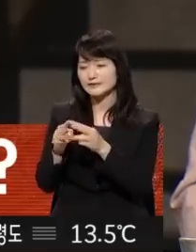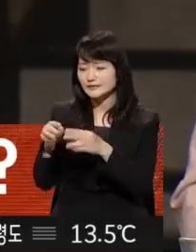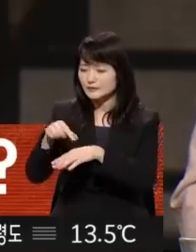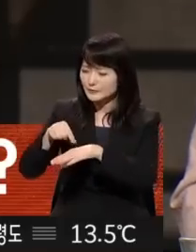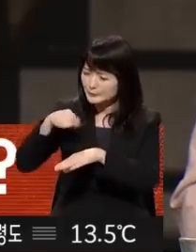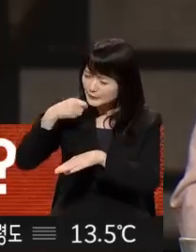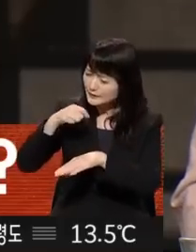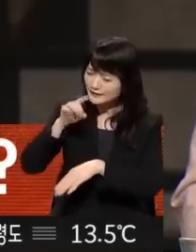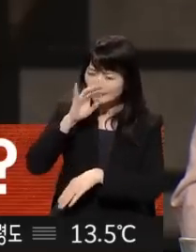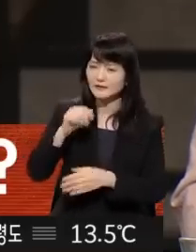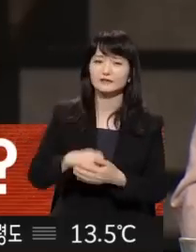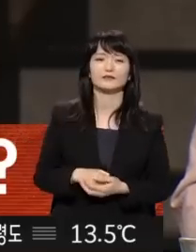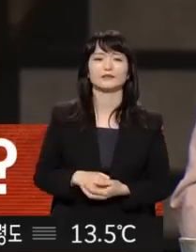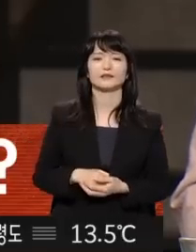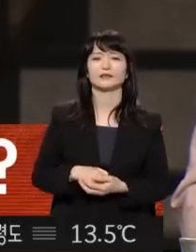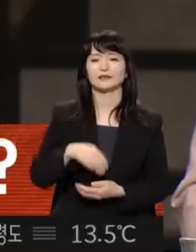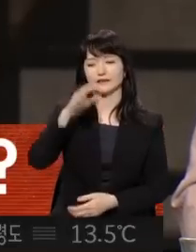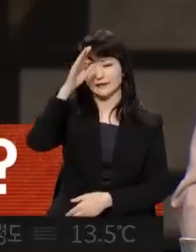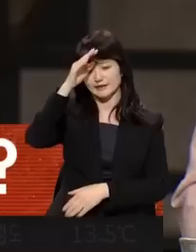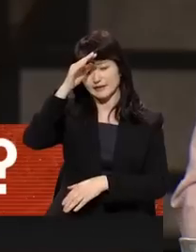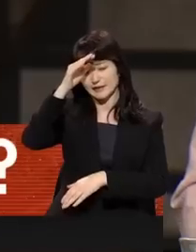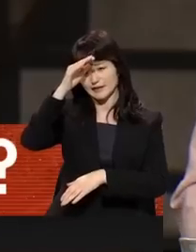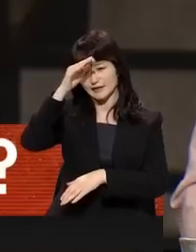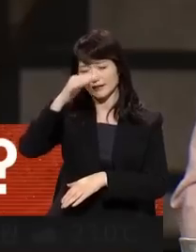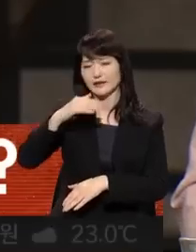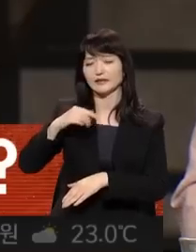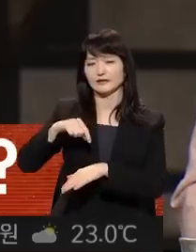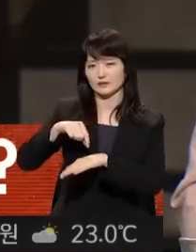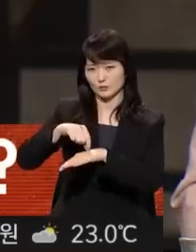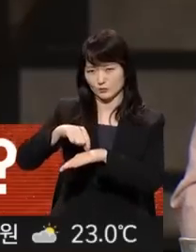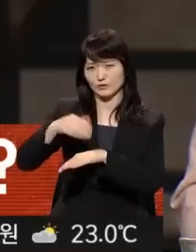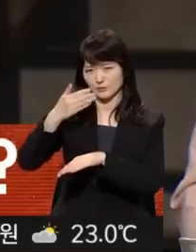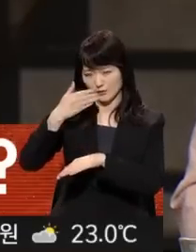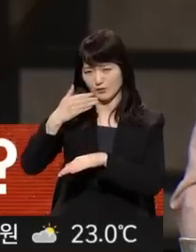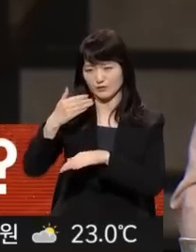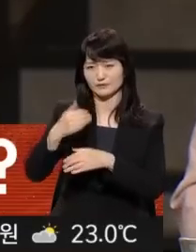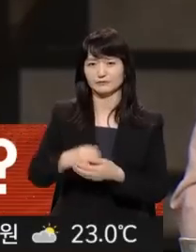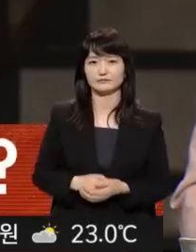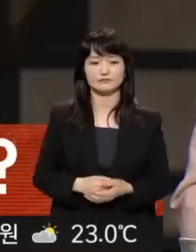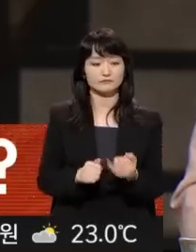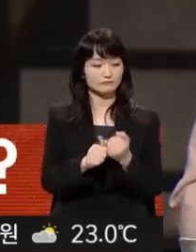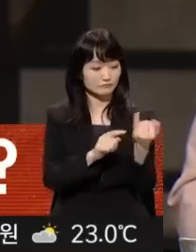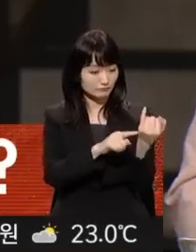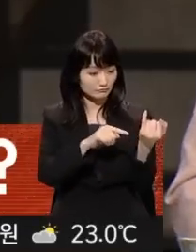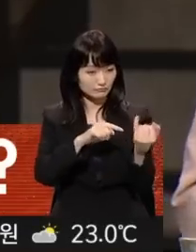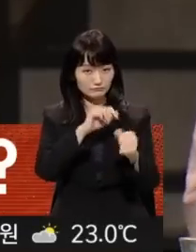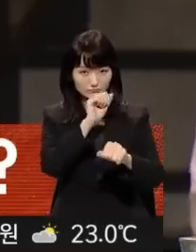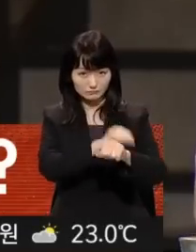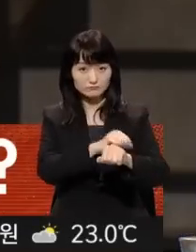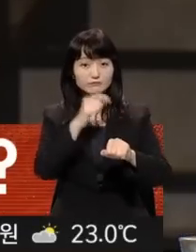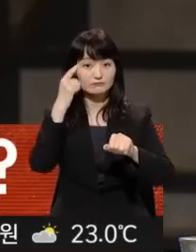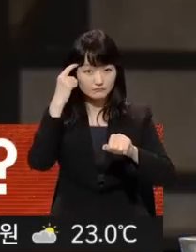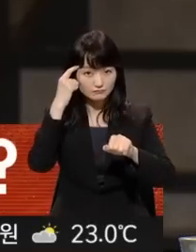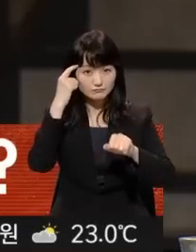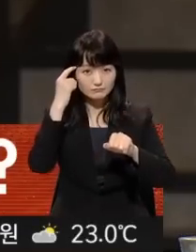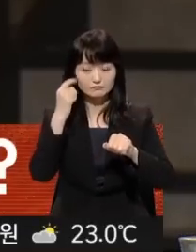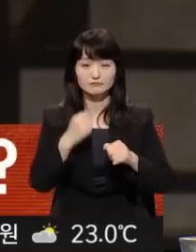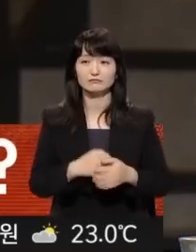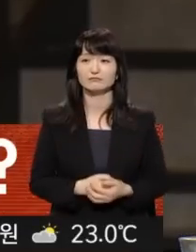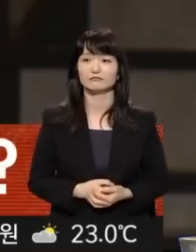돼 닭가슴살 먹어 이렇게 해서 그렇다면 본인은 잘하고 있다라고 생각을 할 수